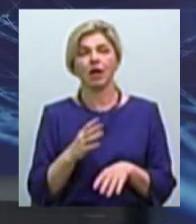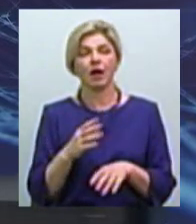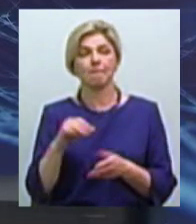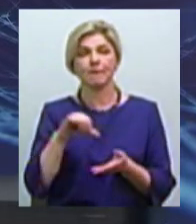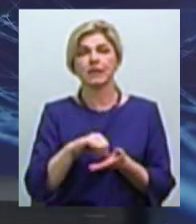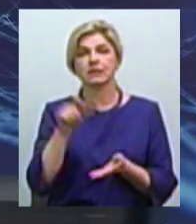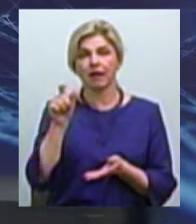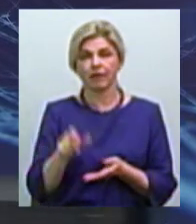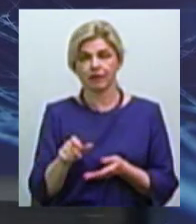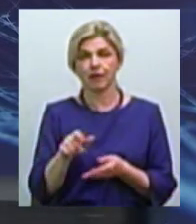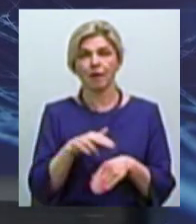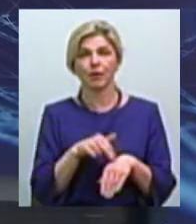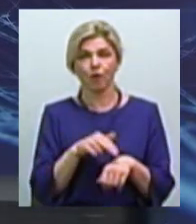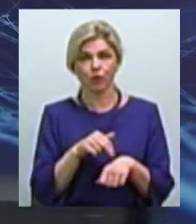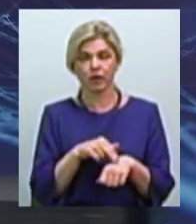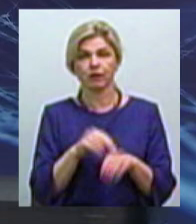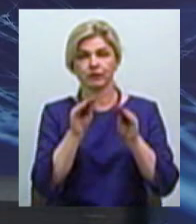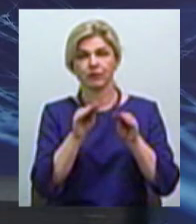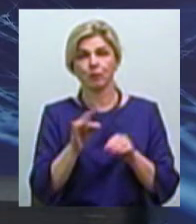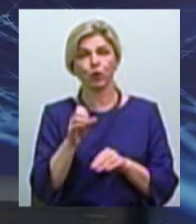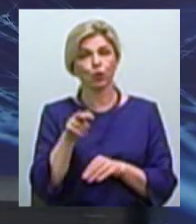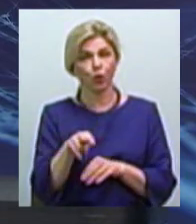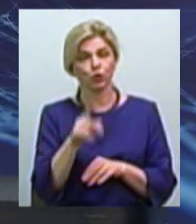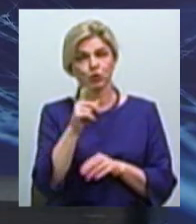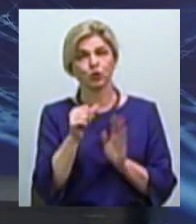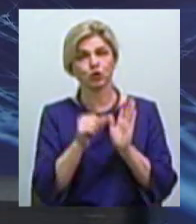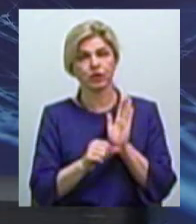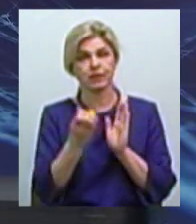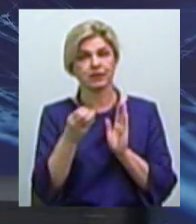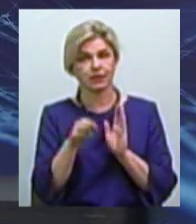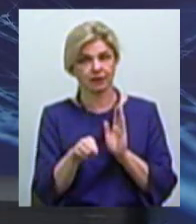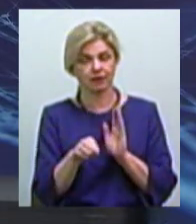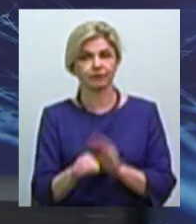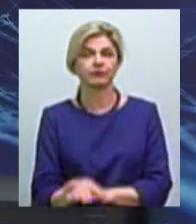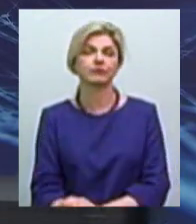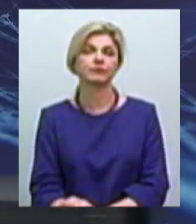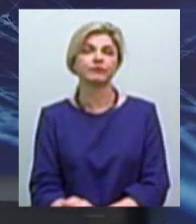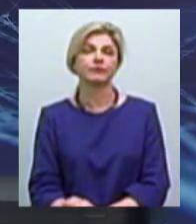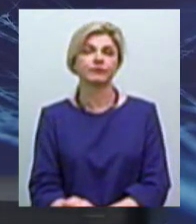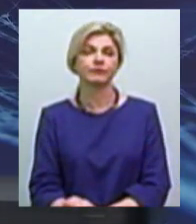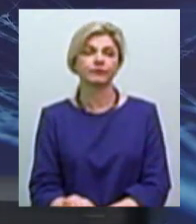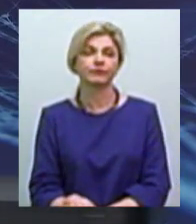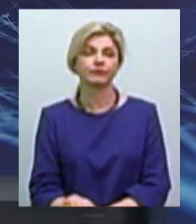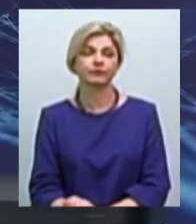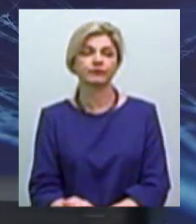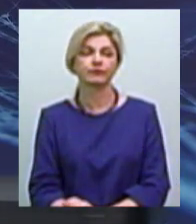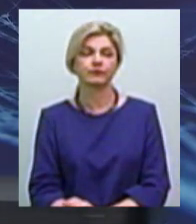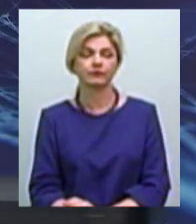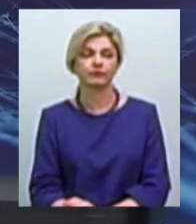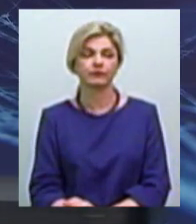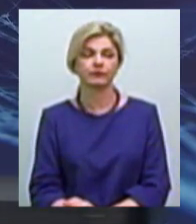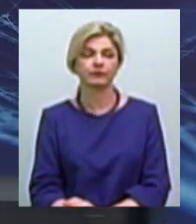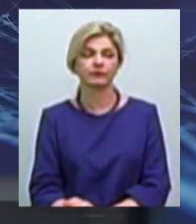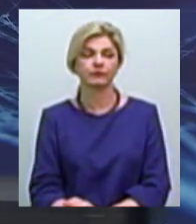Представник правоохоронного органу складає протокол за 160 статтею, потім знаряддя торгівлі